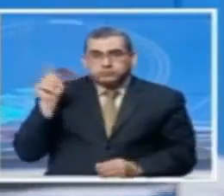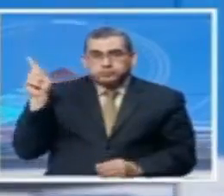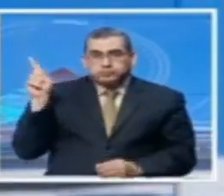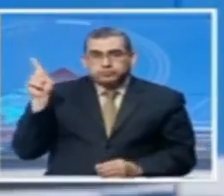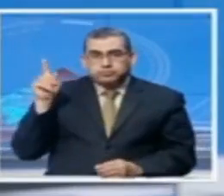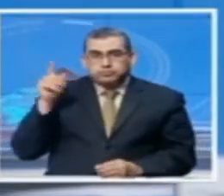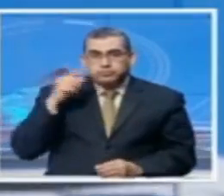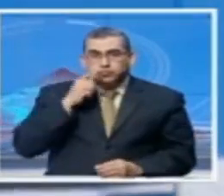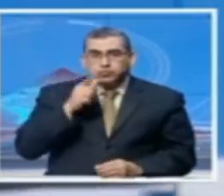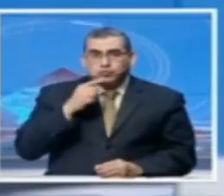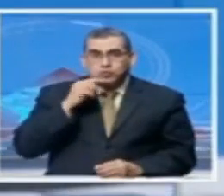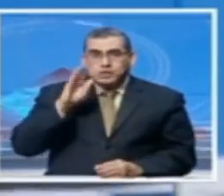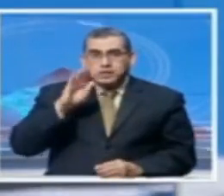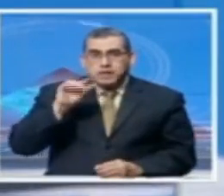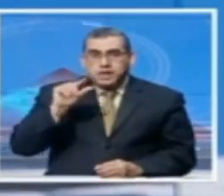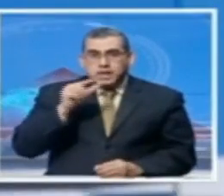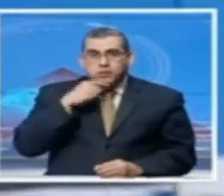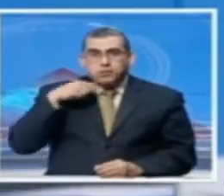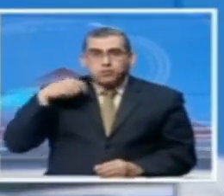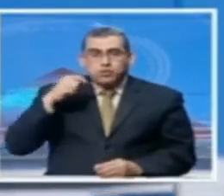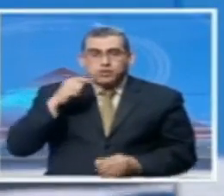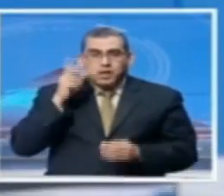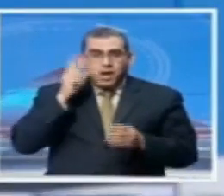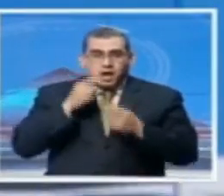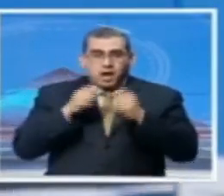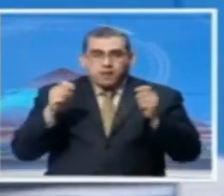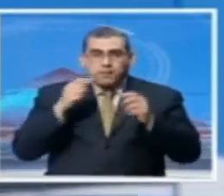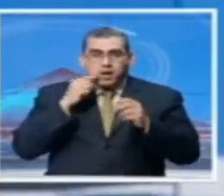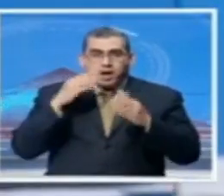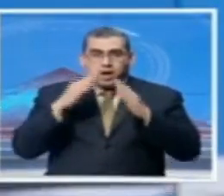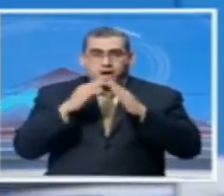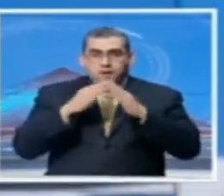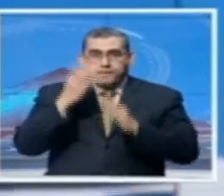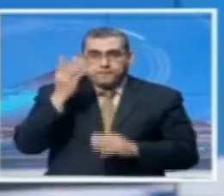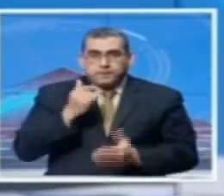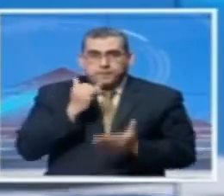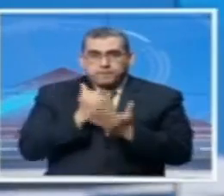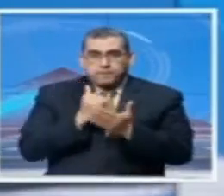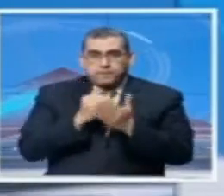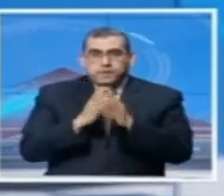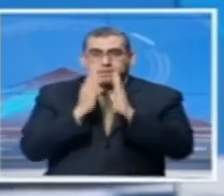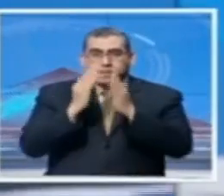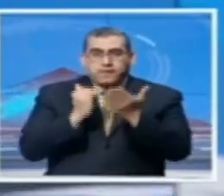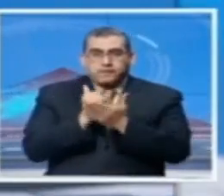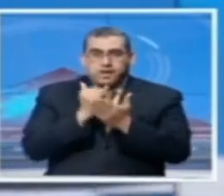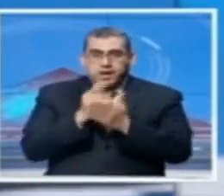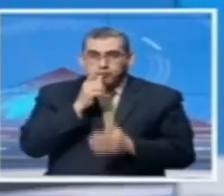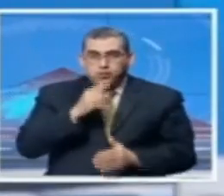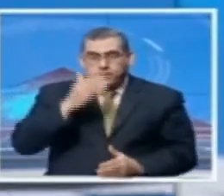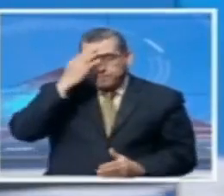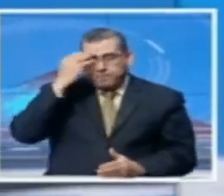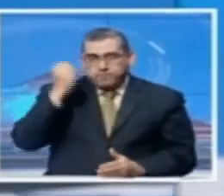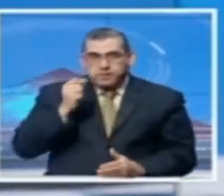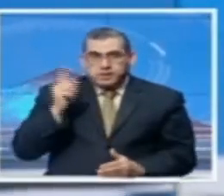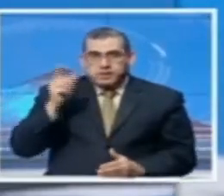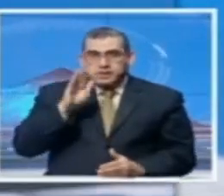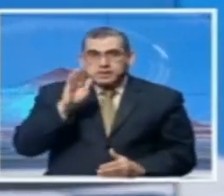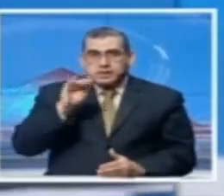الهاتف الأستاذ سيد مصطفى، مدير تحرير الأهرام المسائي ومسؤول ملف التعليم. مساء الخير أستاذ